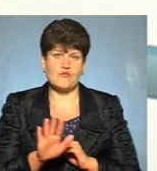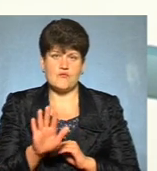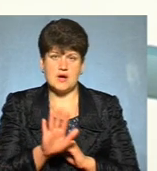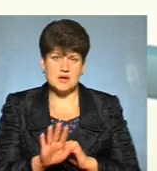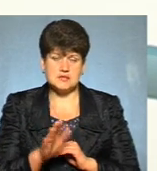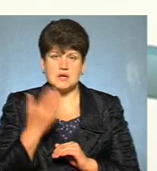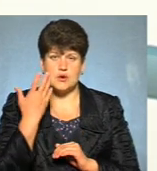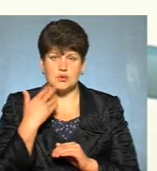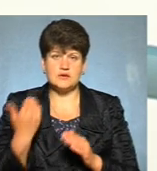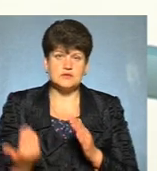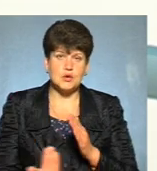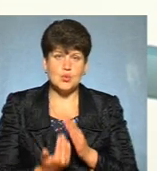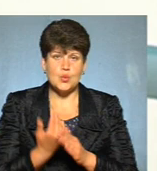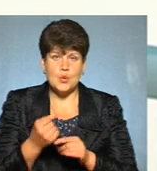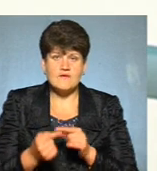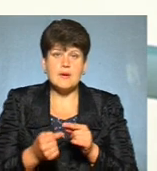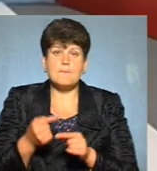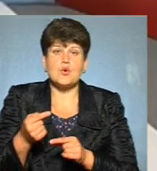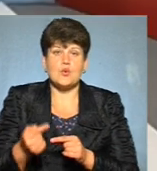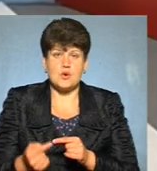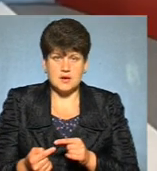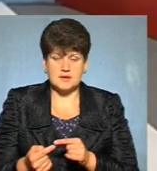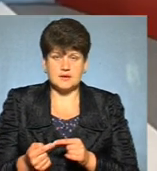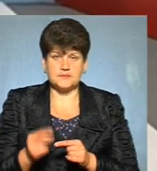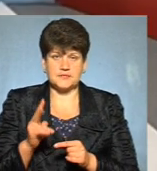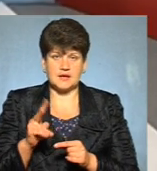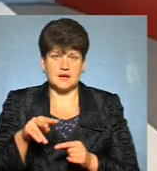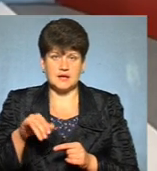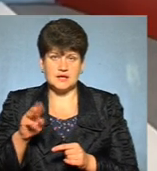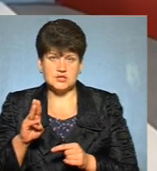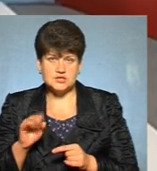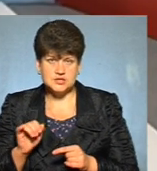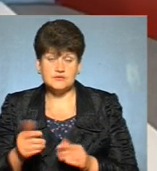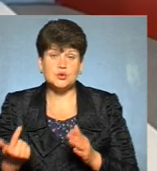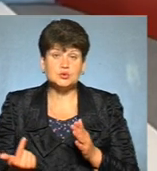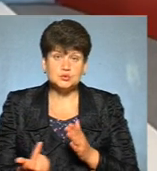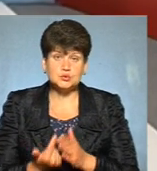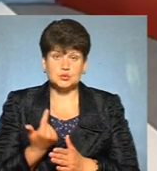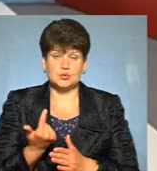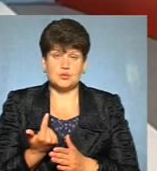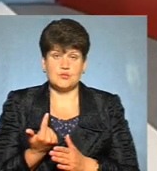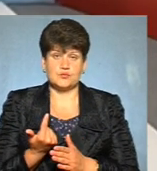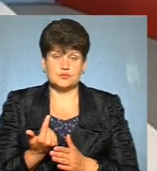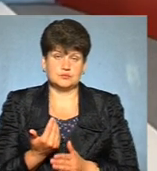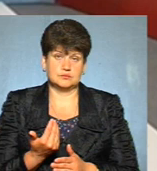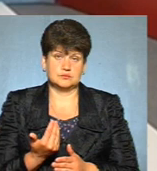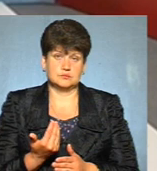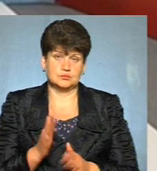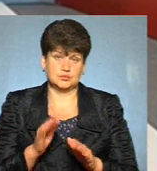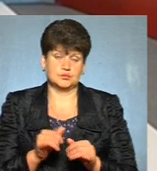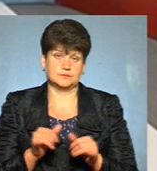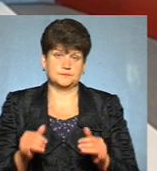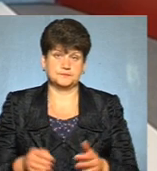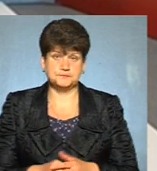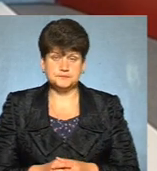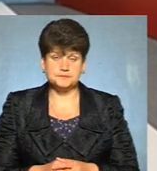вже нове покоління кліщів знов буде включатися в цей річний цикл розвитку. Чи